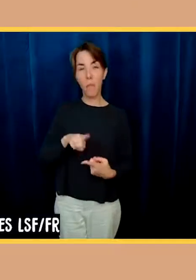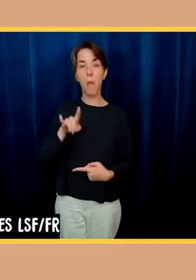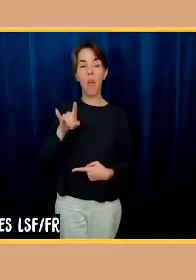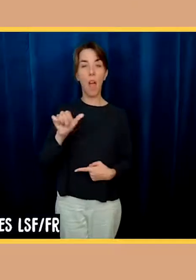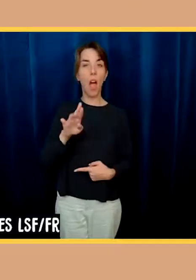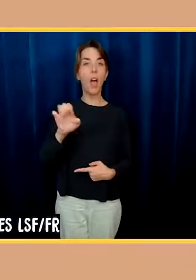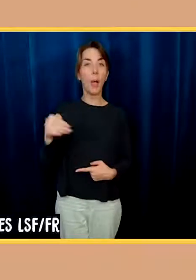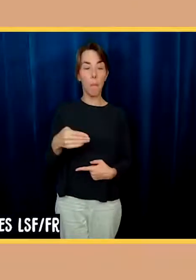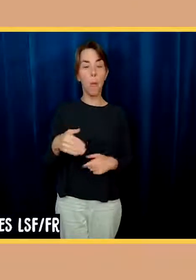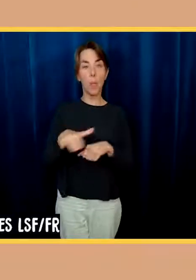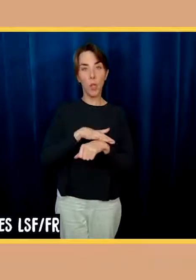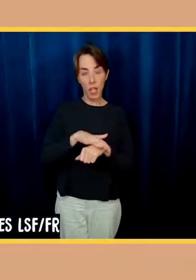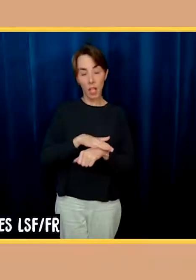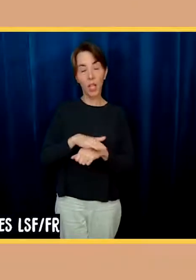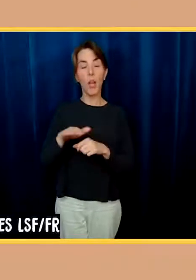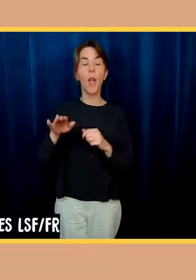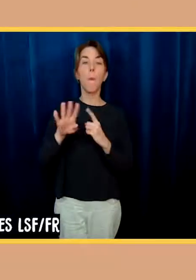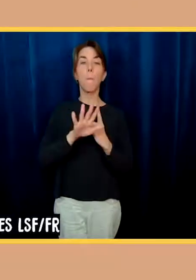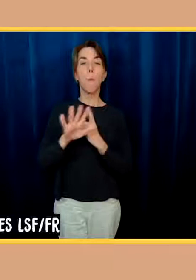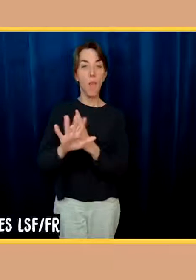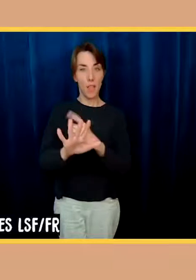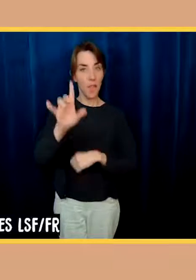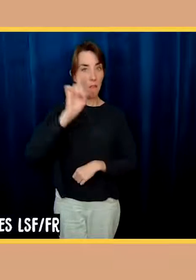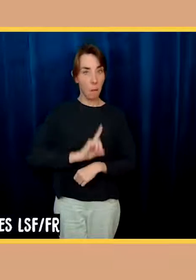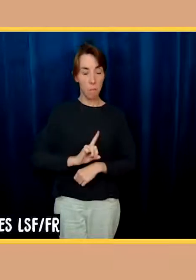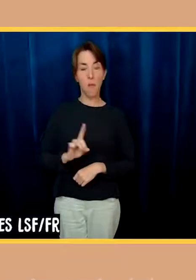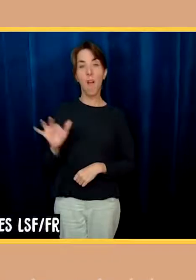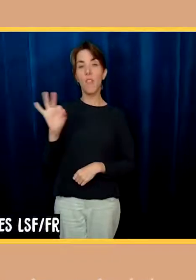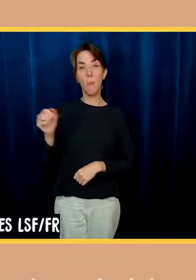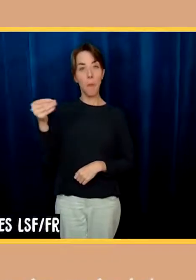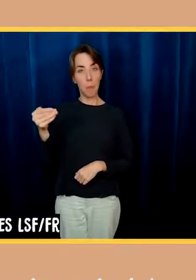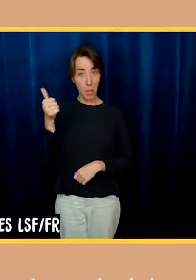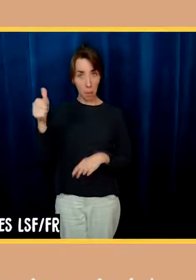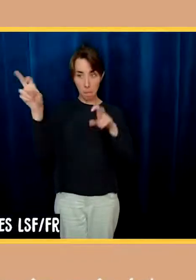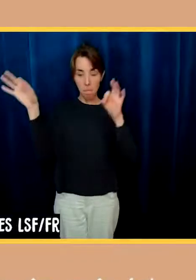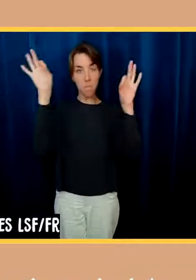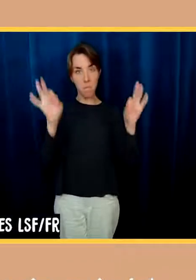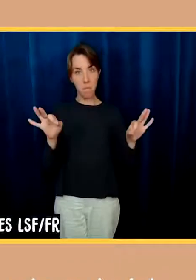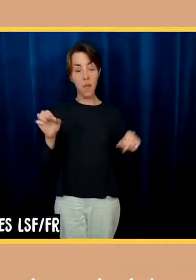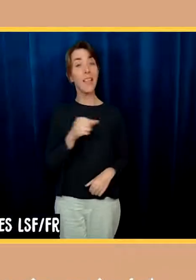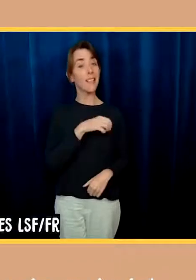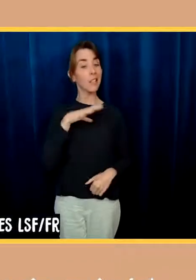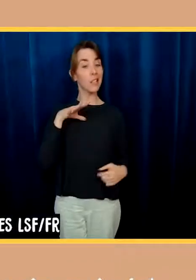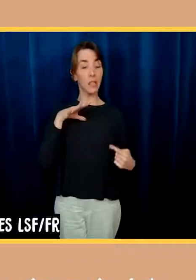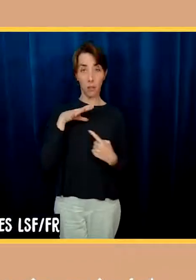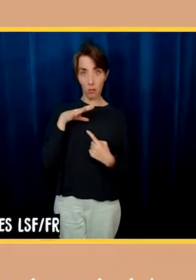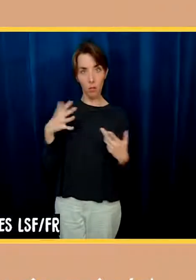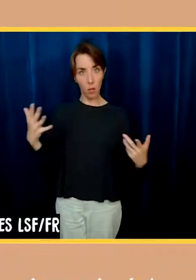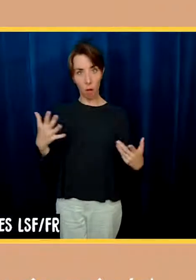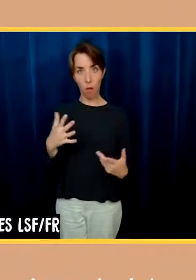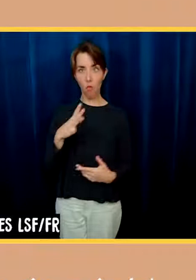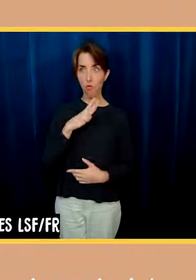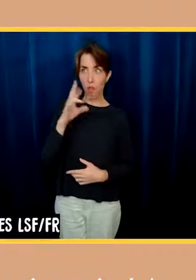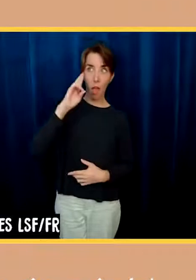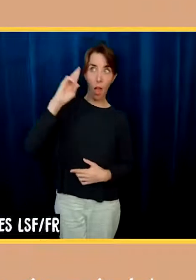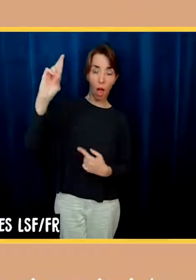les femmes » de Fatima Mernissi. Fatima Mernissi disait « La dignité, c'est d'avoir